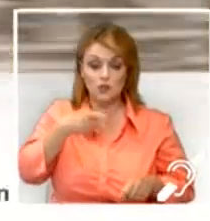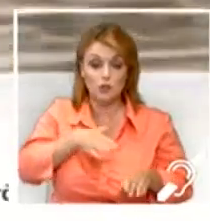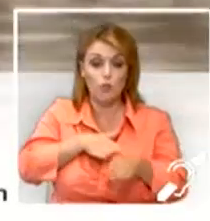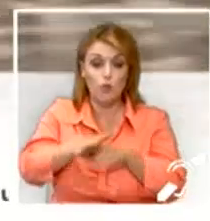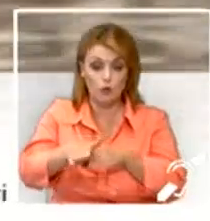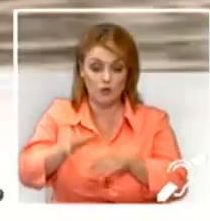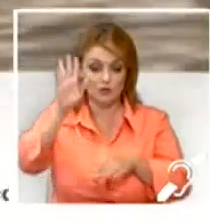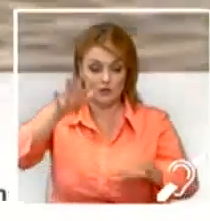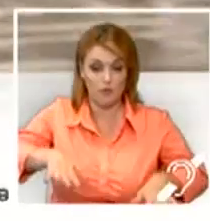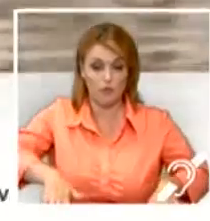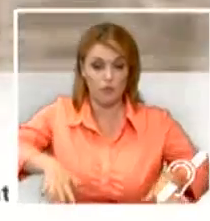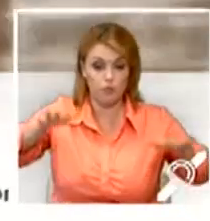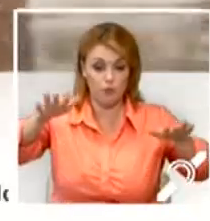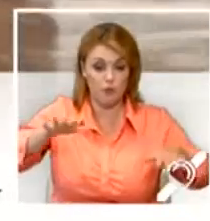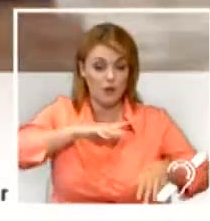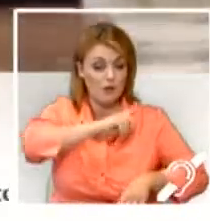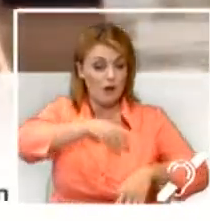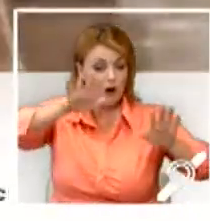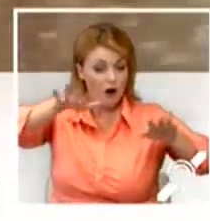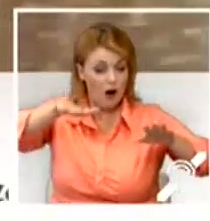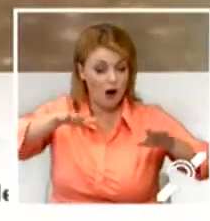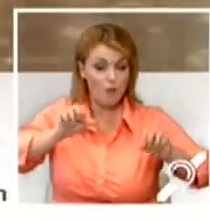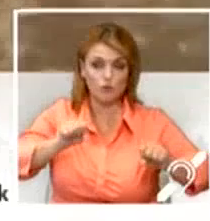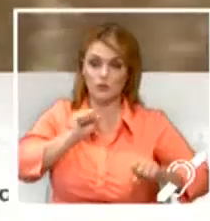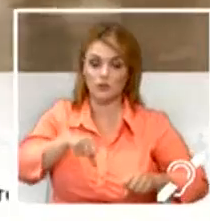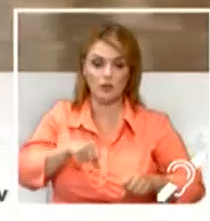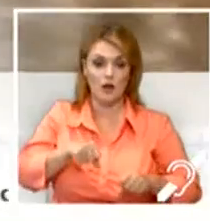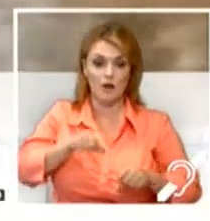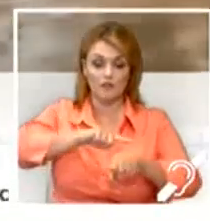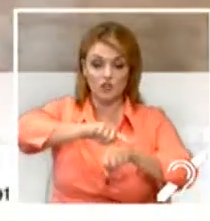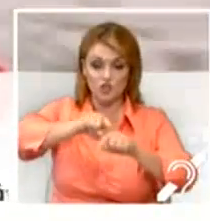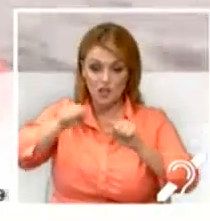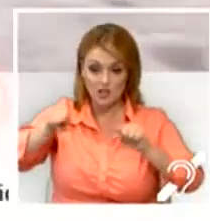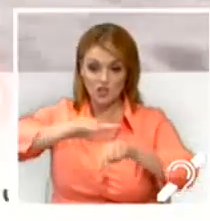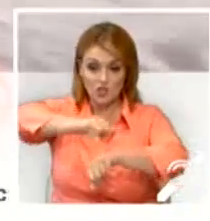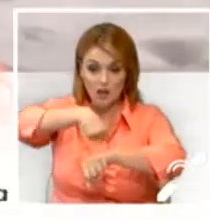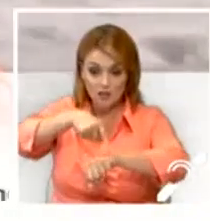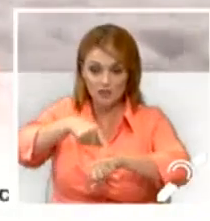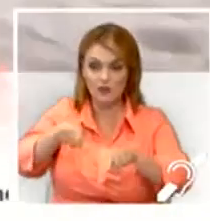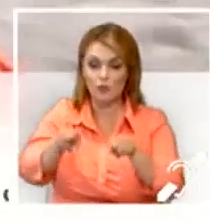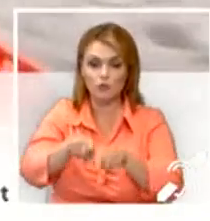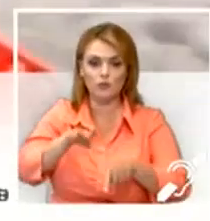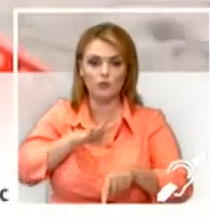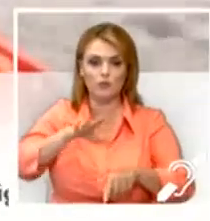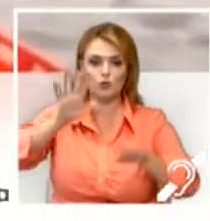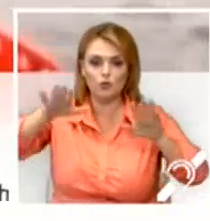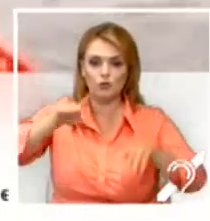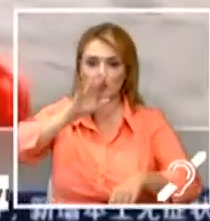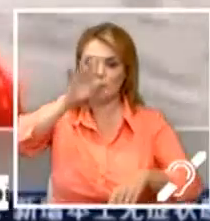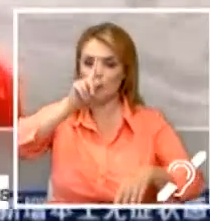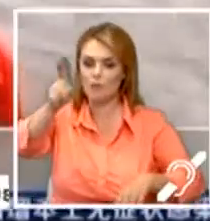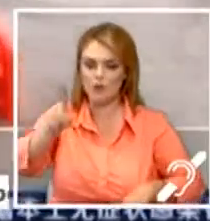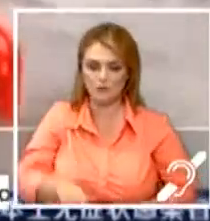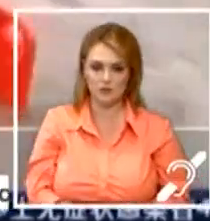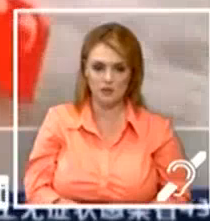de puternic încât precipitațiile pentru o lună au căzut în decurs de o oră. În unele zone ale metropolei, apa a ajuns la